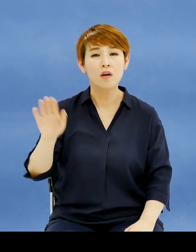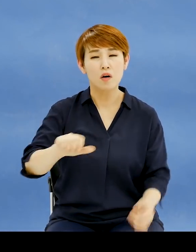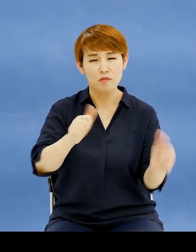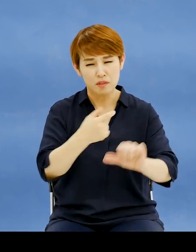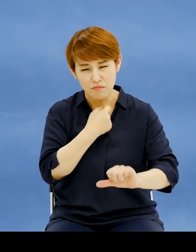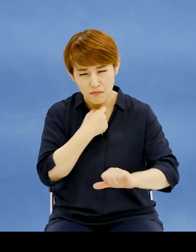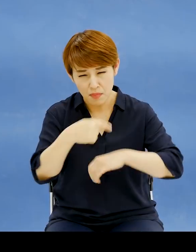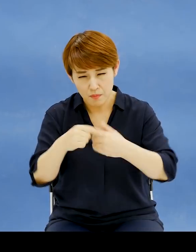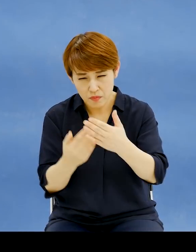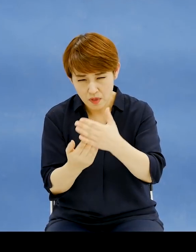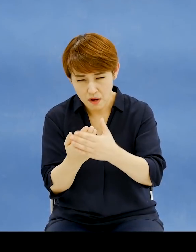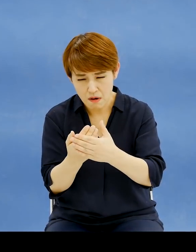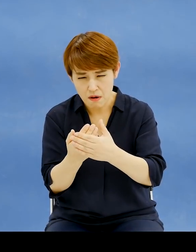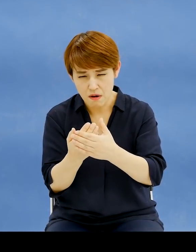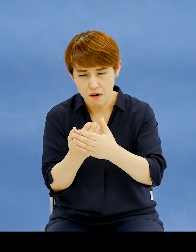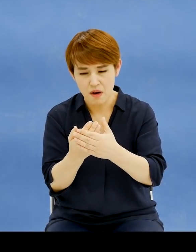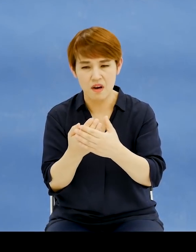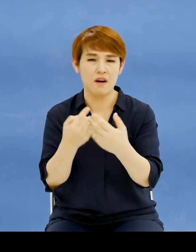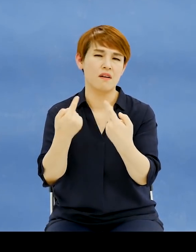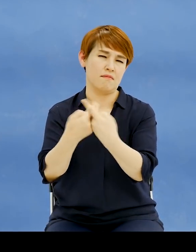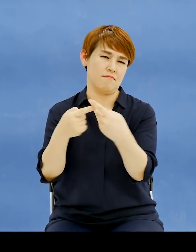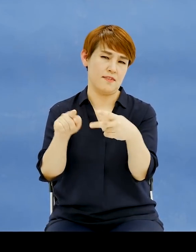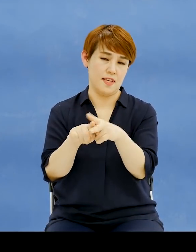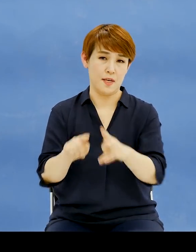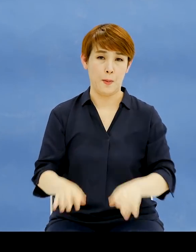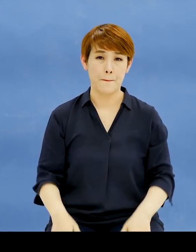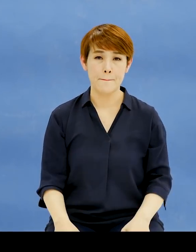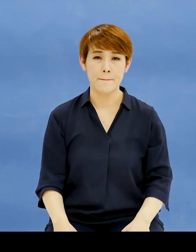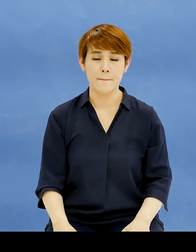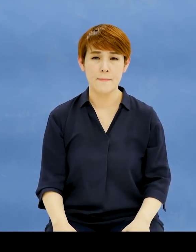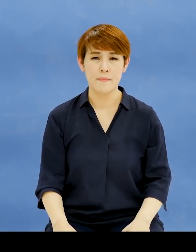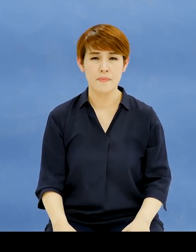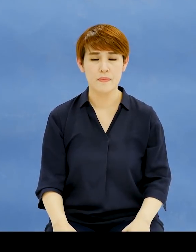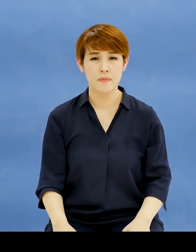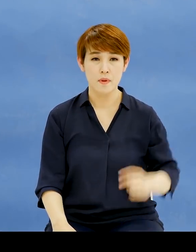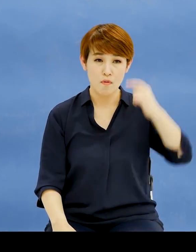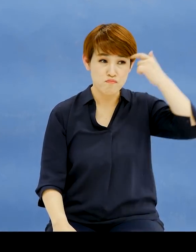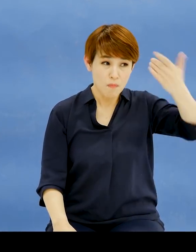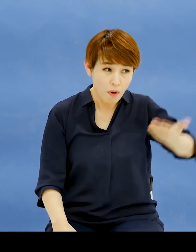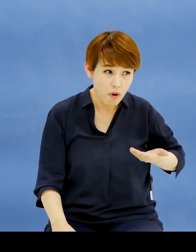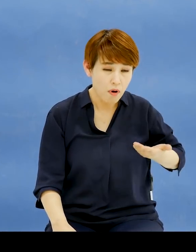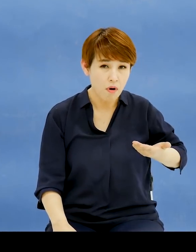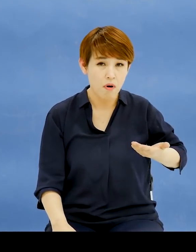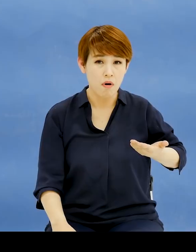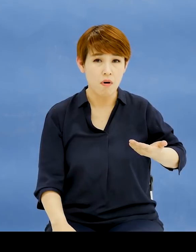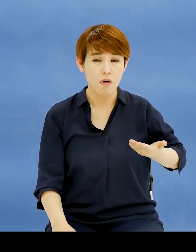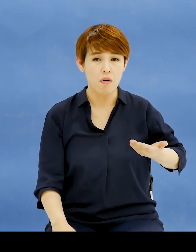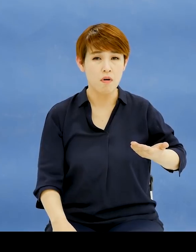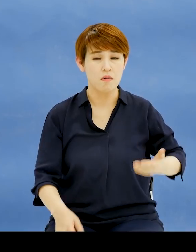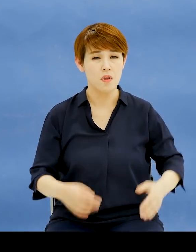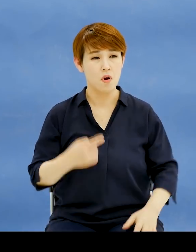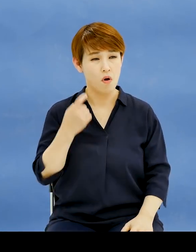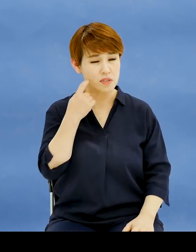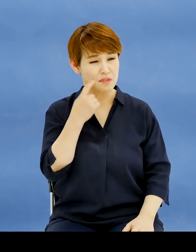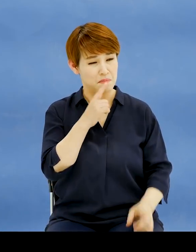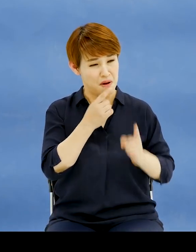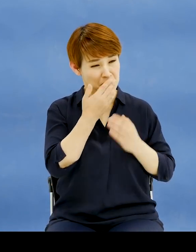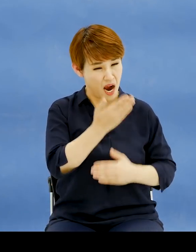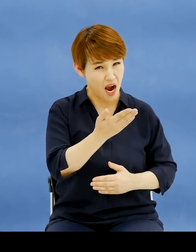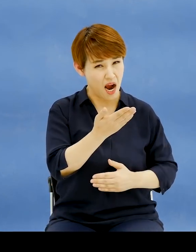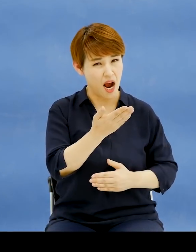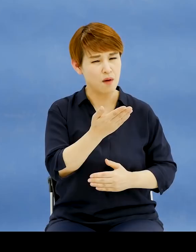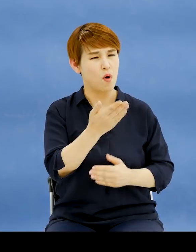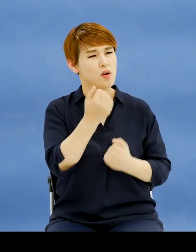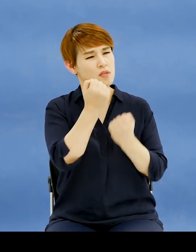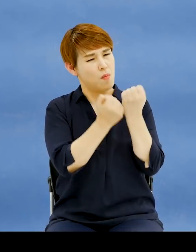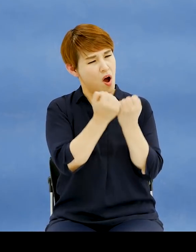싶다라는 마음에 대해서는 이해가 가더라고요. 네네. 그래서 이거를 사실 그렇습니까 하고 물어보면 사람이 거짓말할 가능성은